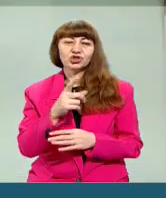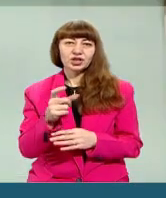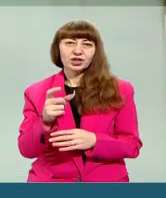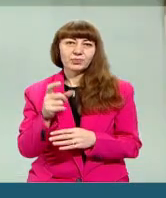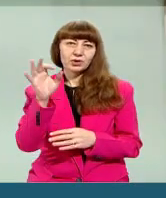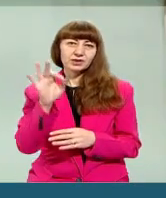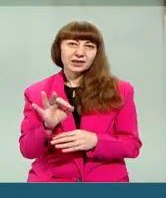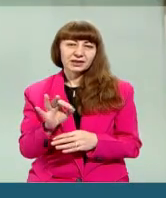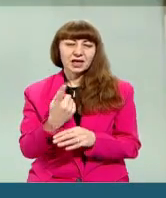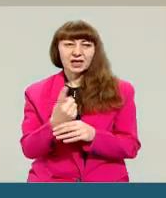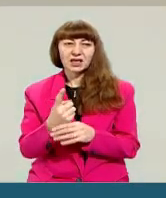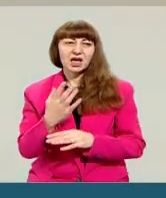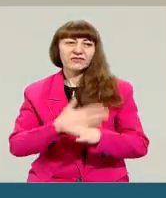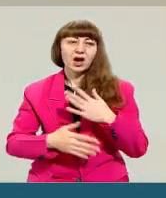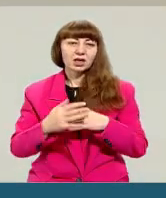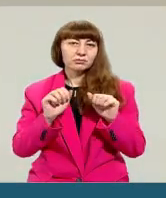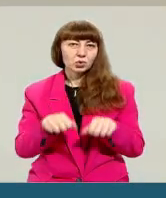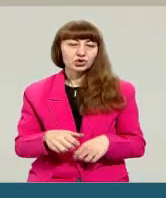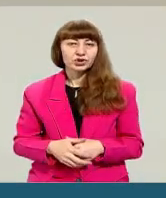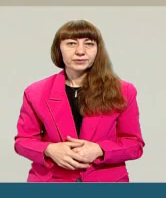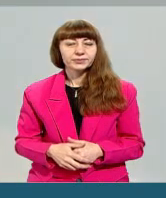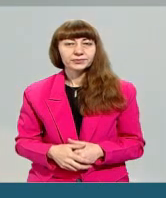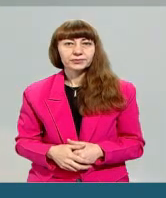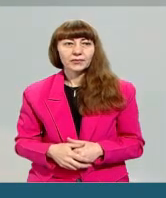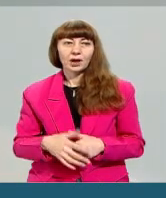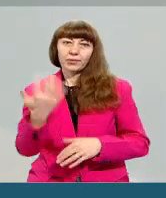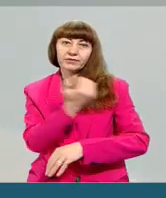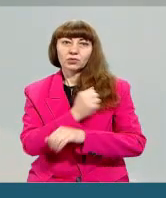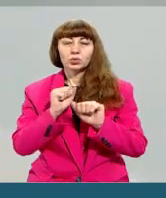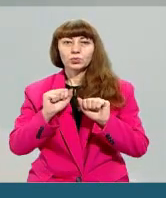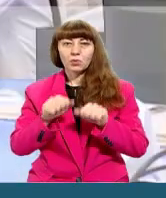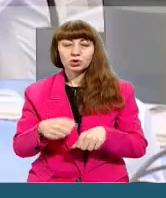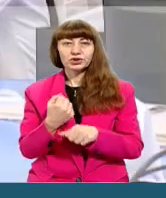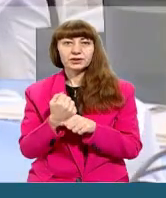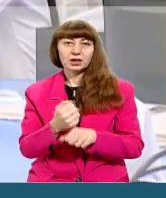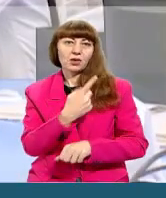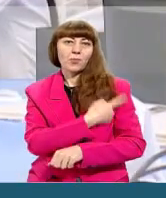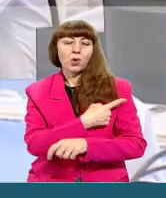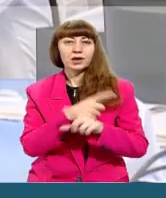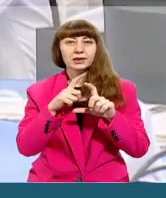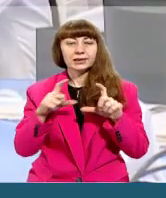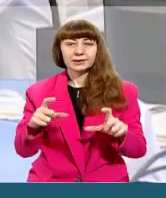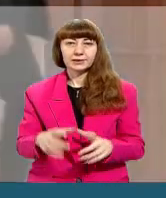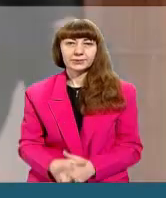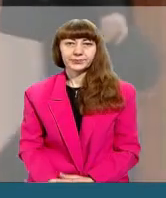инвалидизации. Сделать прививку ребенку можно в поликлинике по месту прикрепления. Только создав коллективный иммунитет,